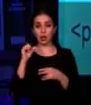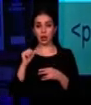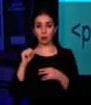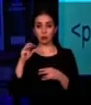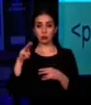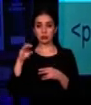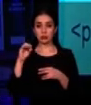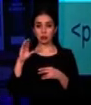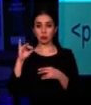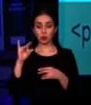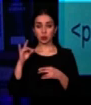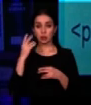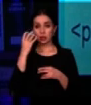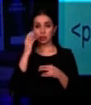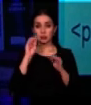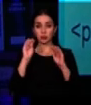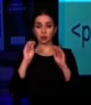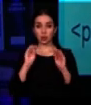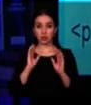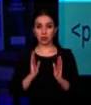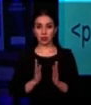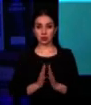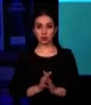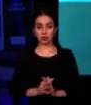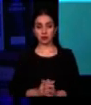Temurni rasmlarini joylashtiramiz.